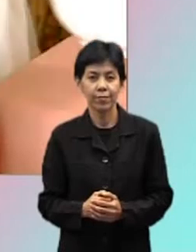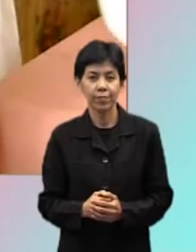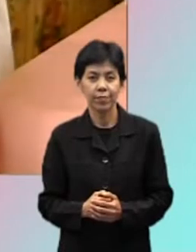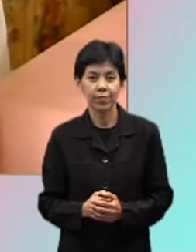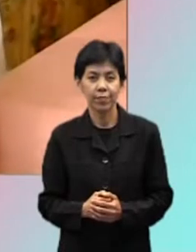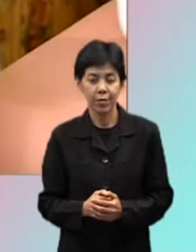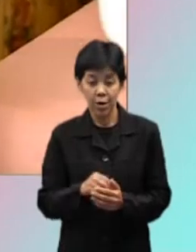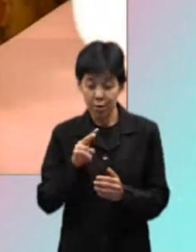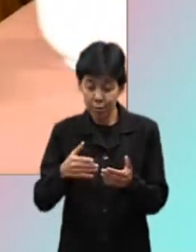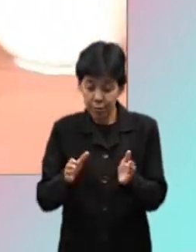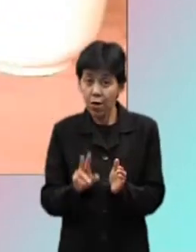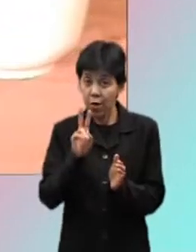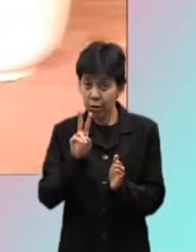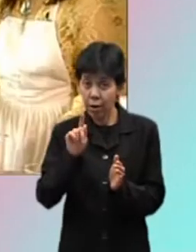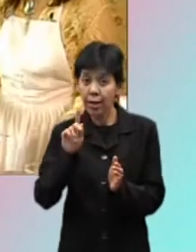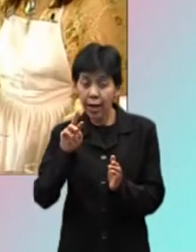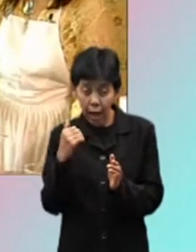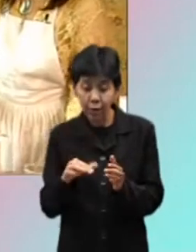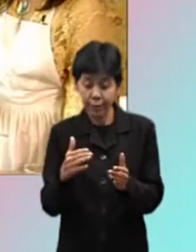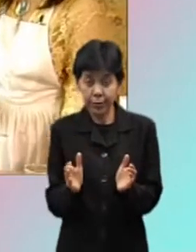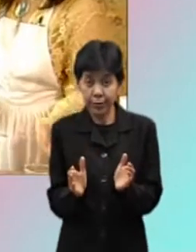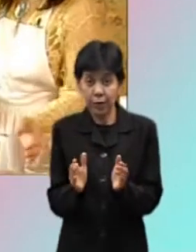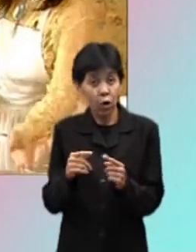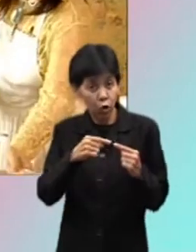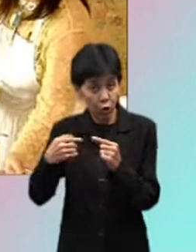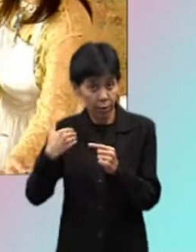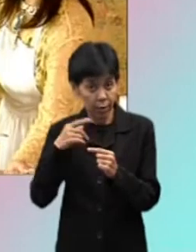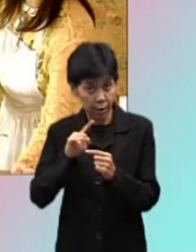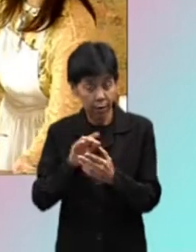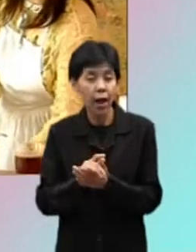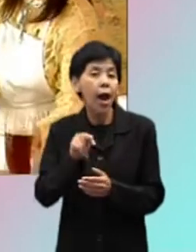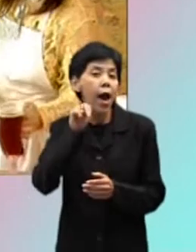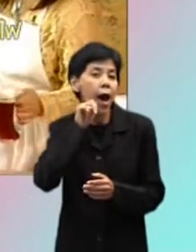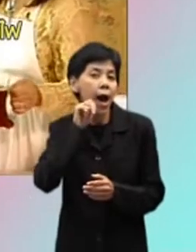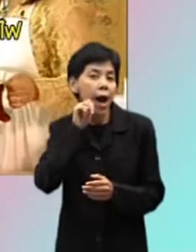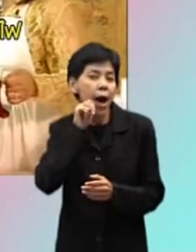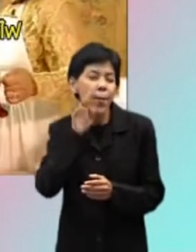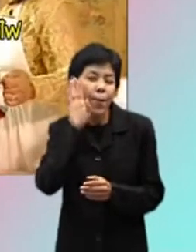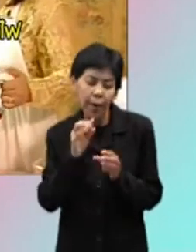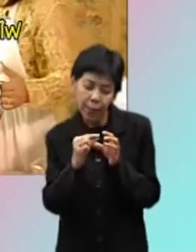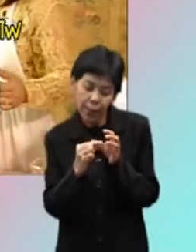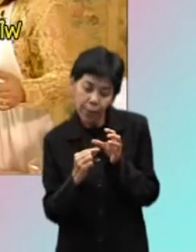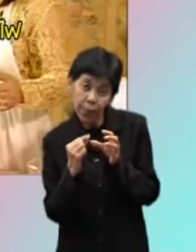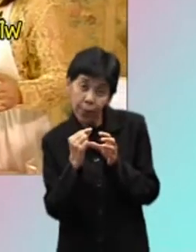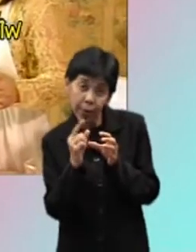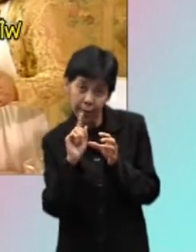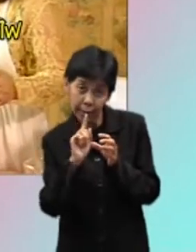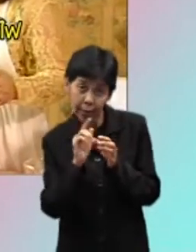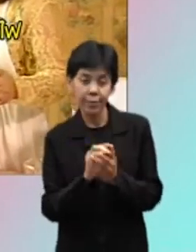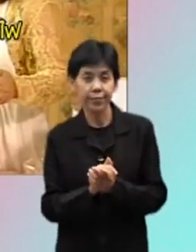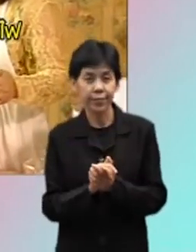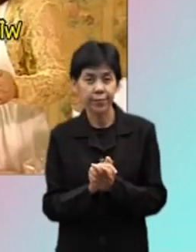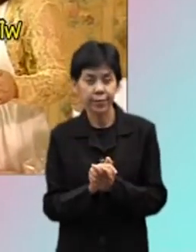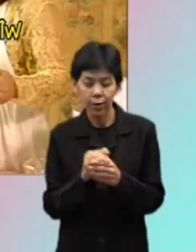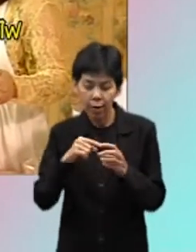ได้นม2ลิตรแล้วนะคะส่วนผสมต่อไปคือน้ำมะตูมน้ำมะตูมที่เราได้จากม